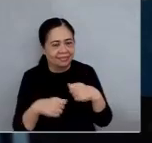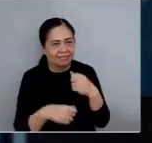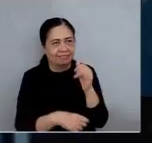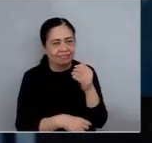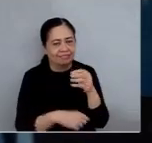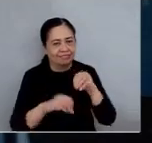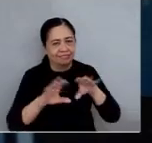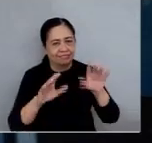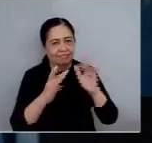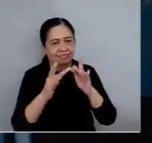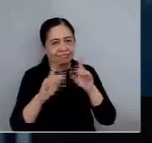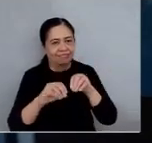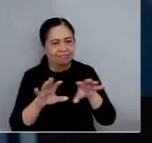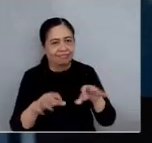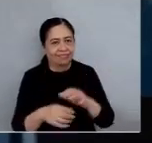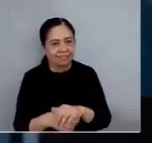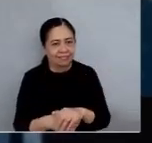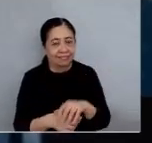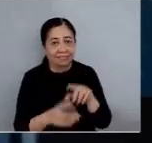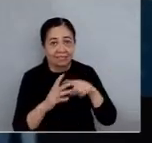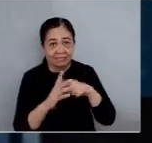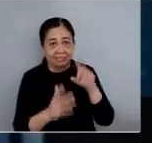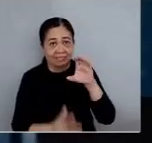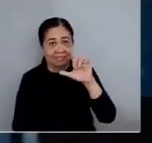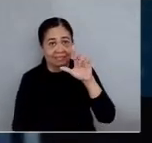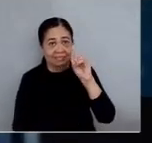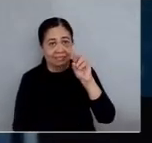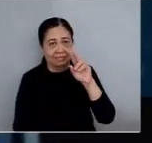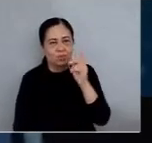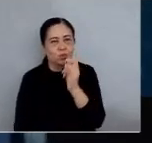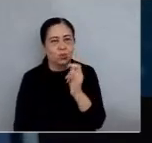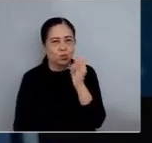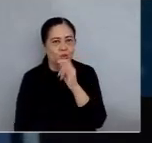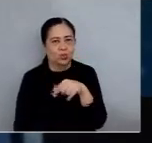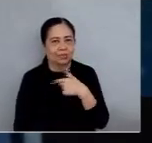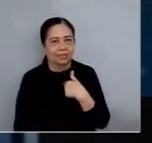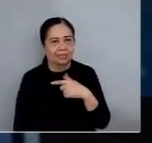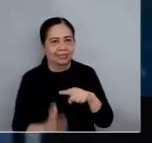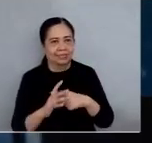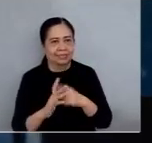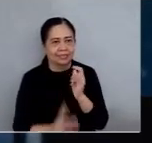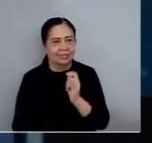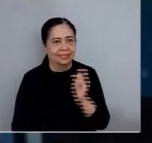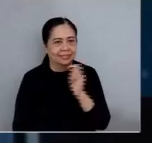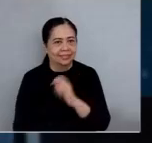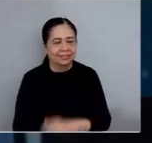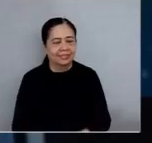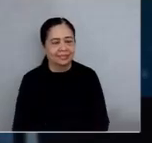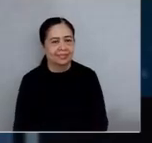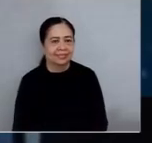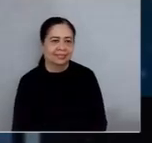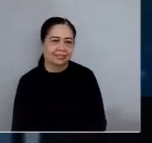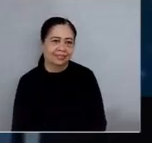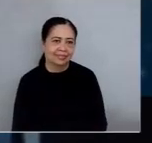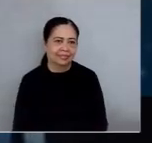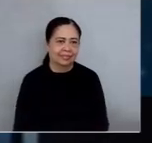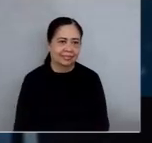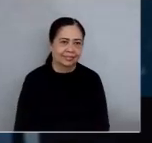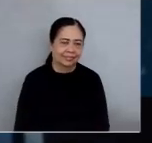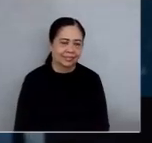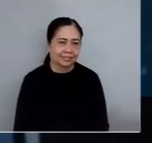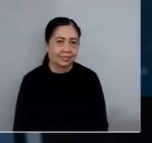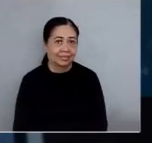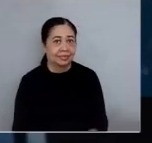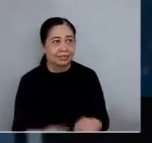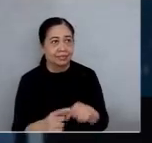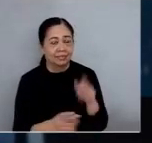then eventually sa SoundCloud ka rin ba nagsimula? YouTube. SoundCloud din. Nung